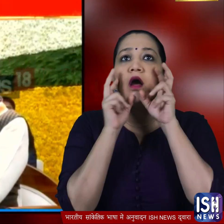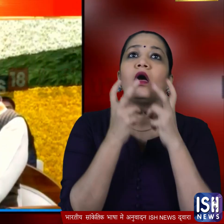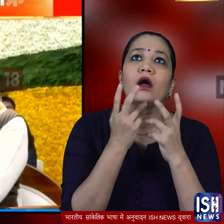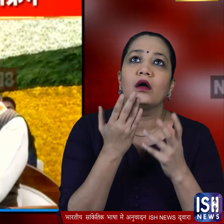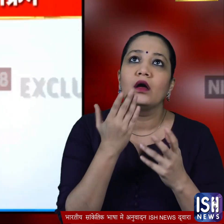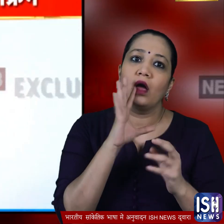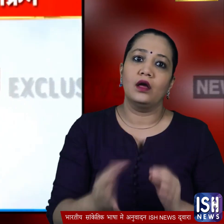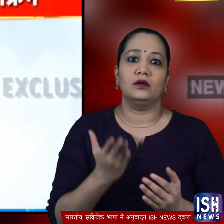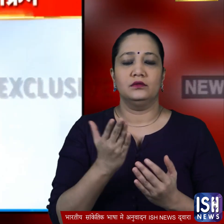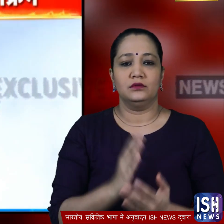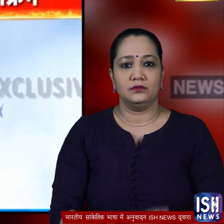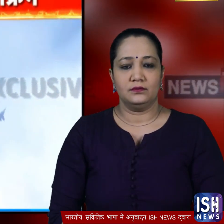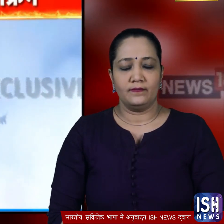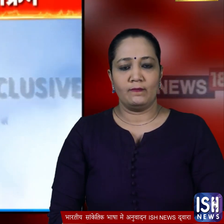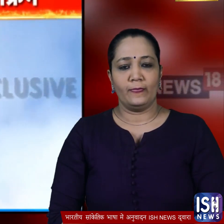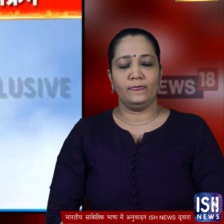भी देखते रह गए।